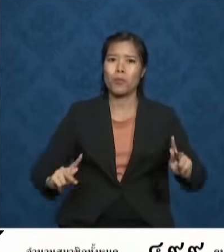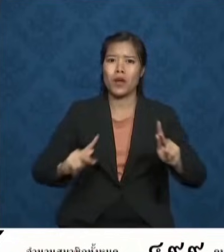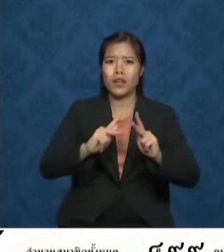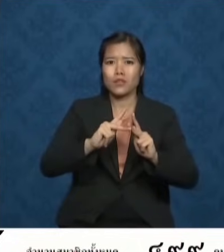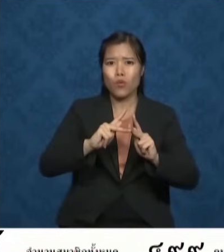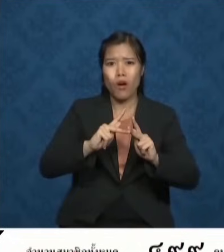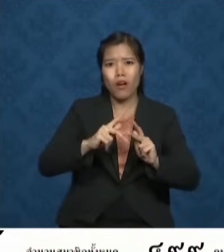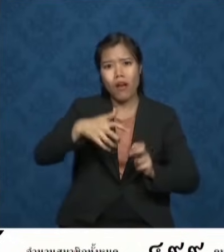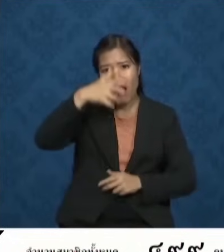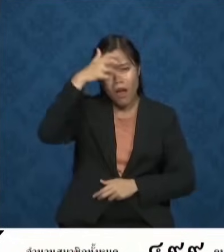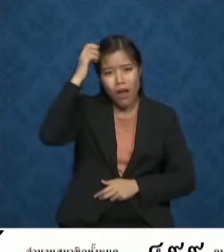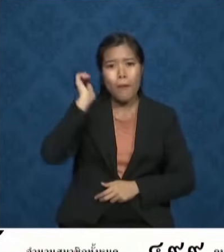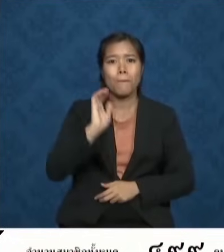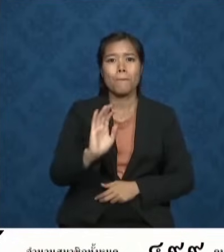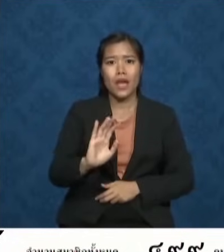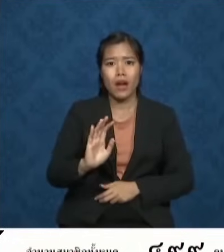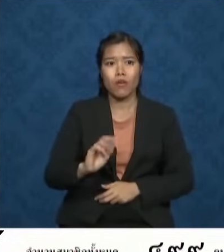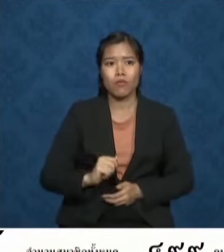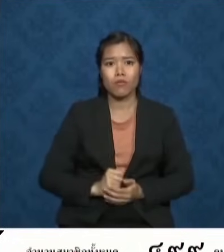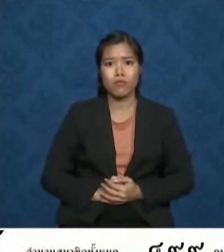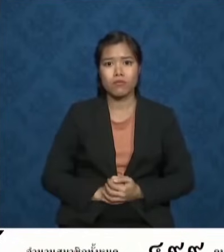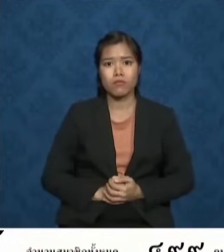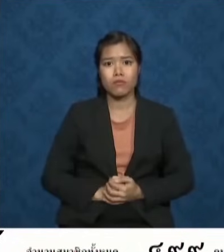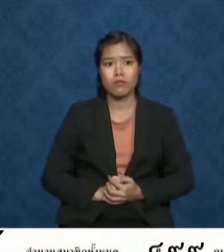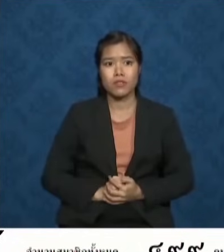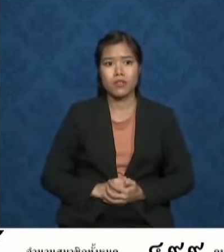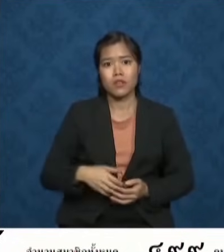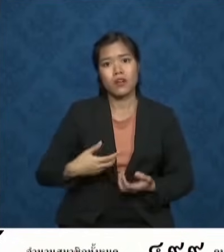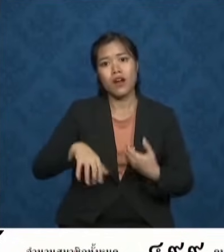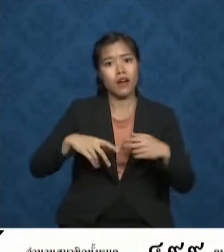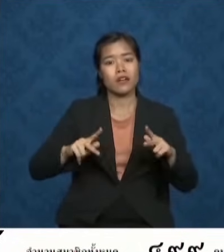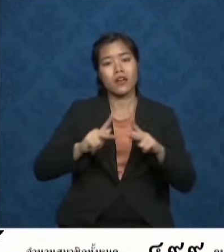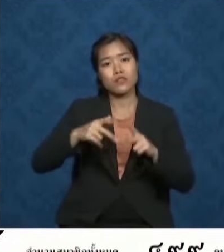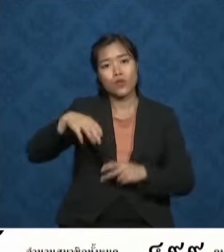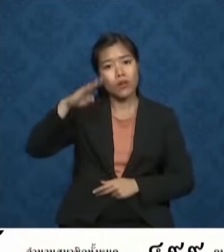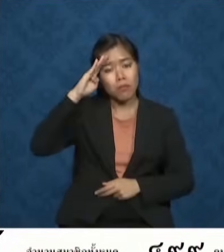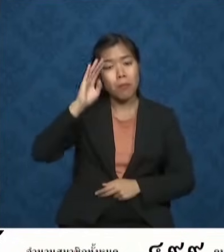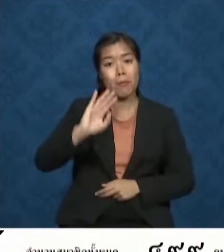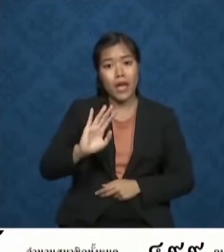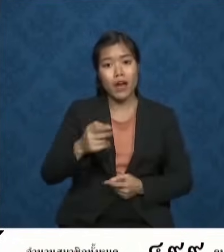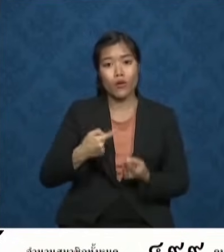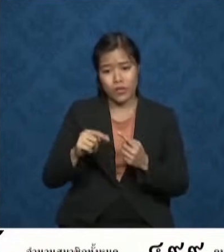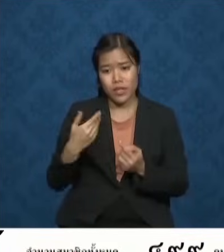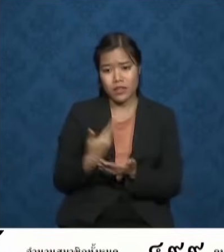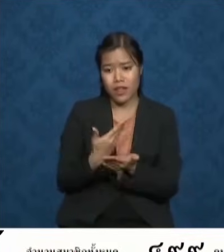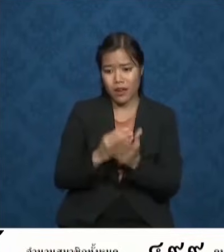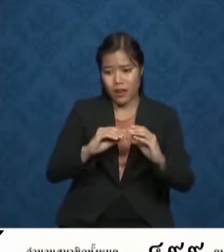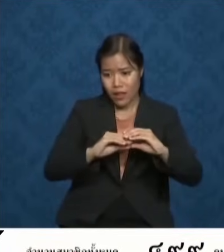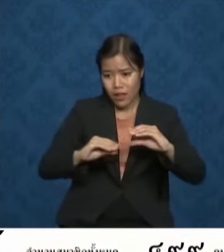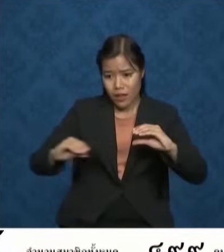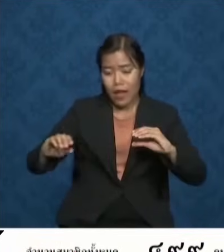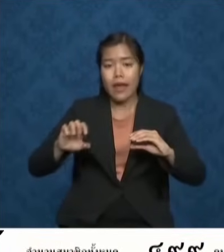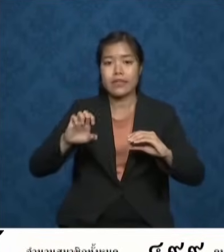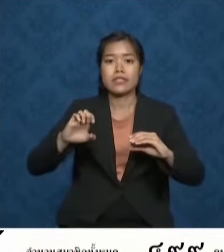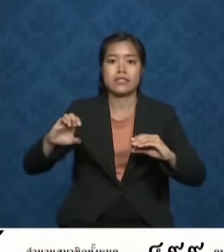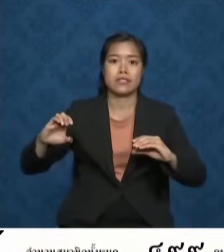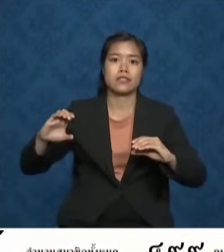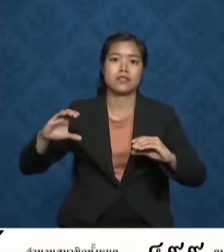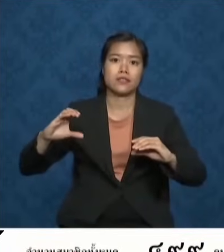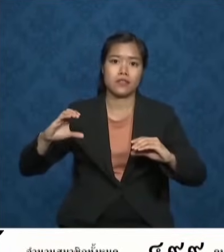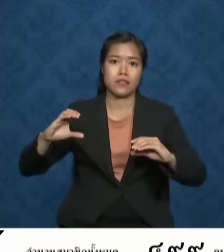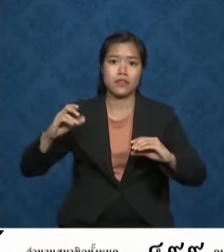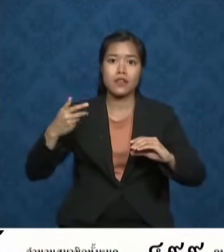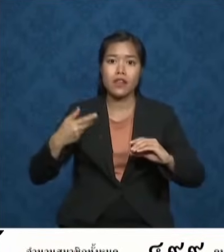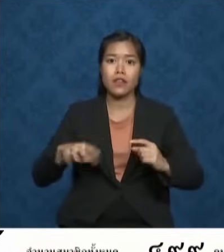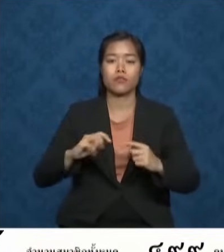ดนด่านี่ปีนี้ส่วนหนึ่งที่เพิ่มนี่คือขอให้ EC นะเพราะนั้นนอกเหนือเท่านั้นไม่พอนี่รัฐ